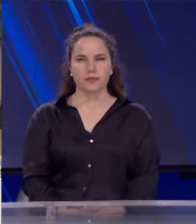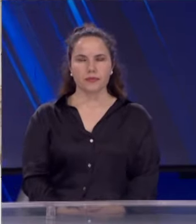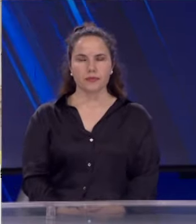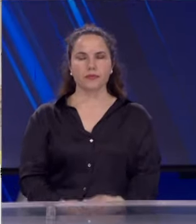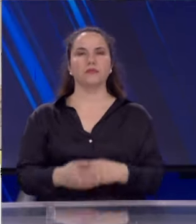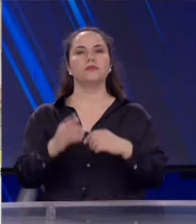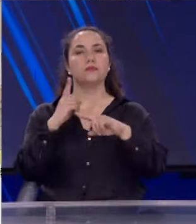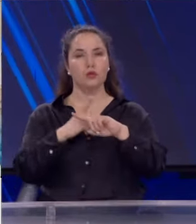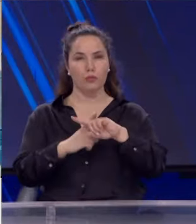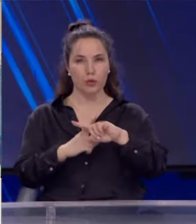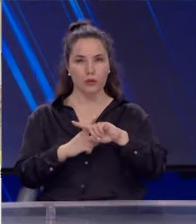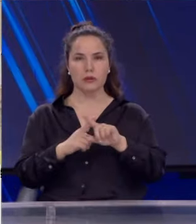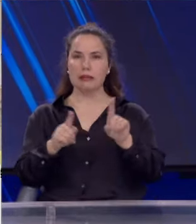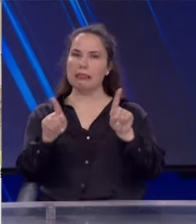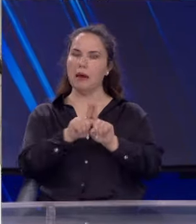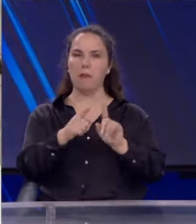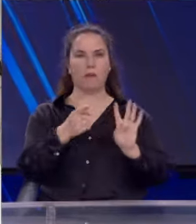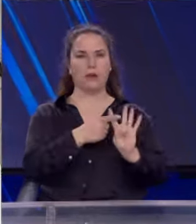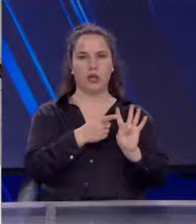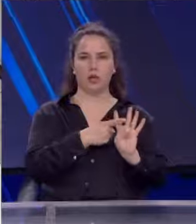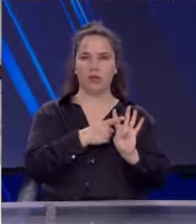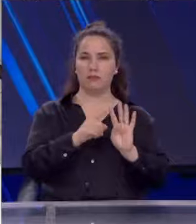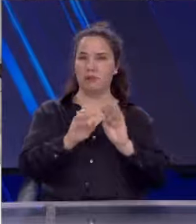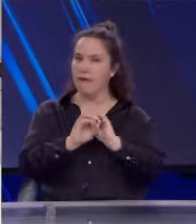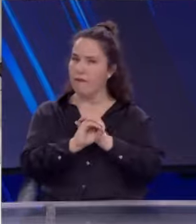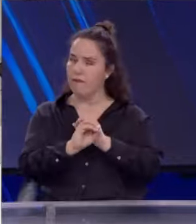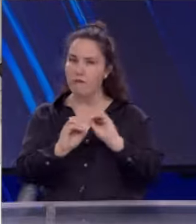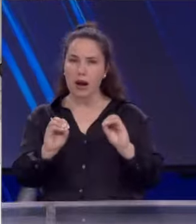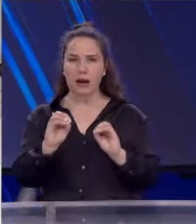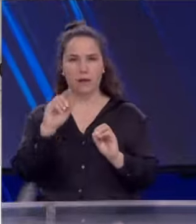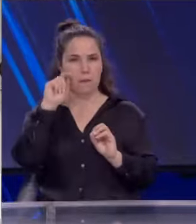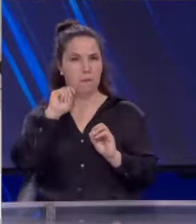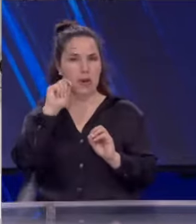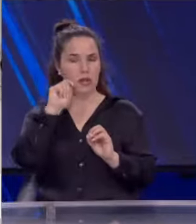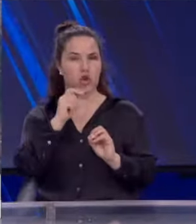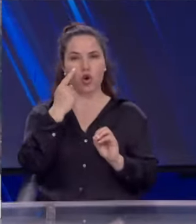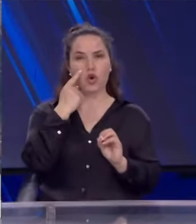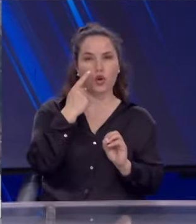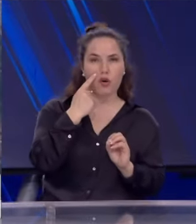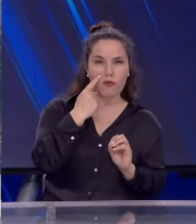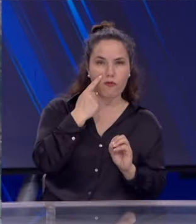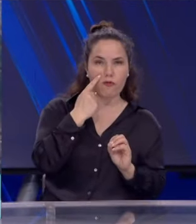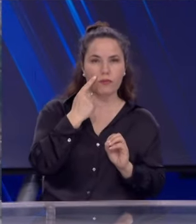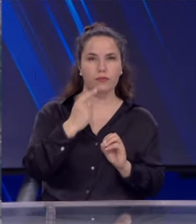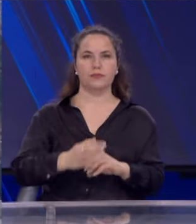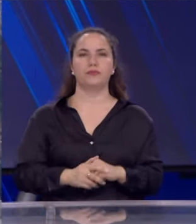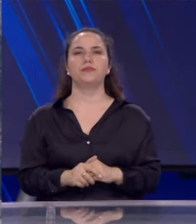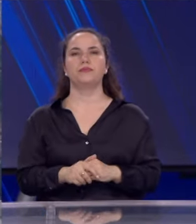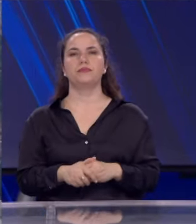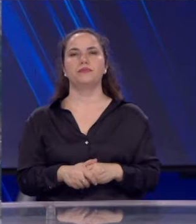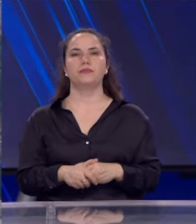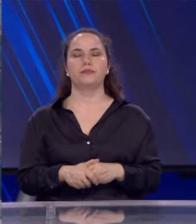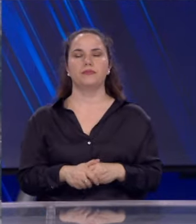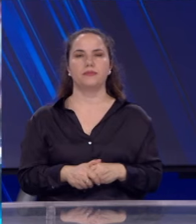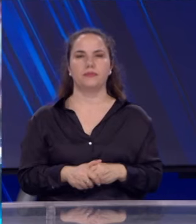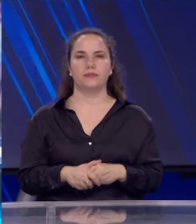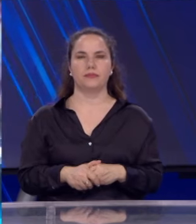Ndërkohë paralelisht, në Greqi nuk ka asnjë sinjal për një avancim të negociatave, edhe pse diskutohet prej vitesh.